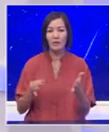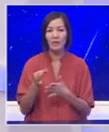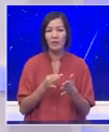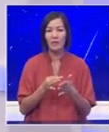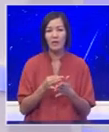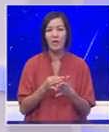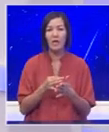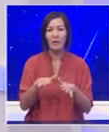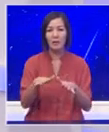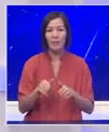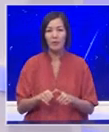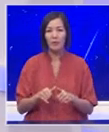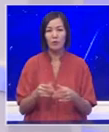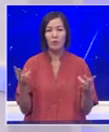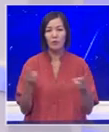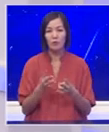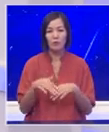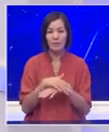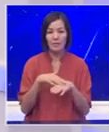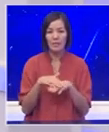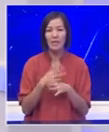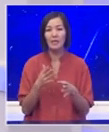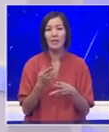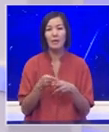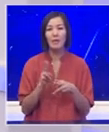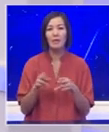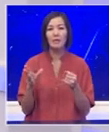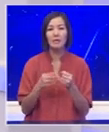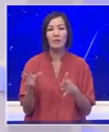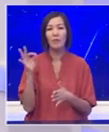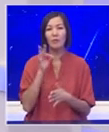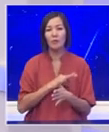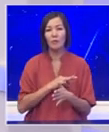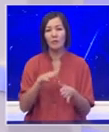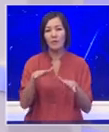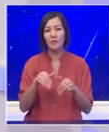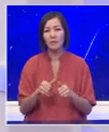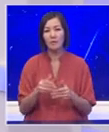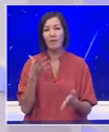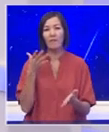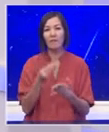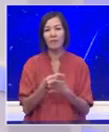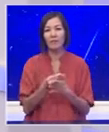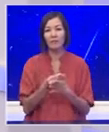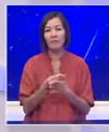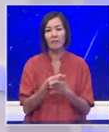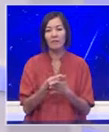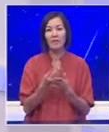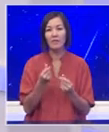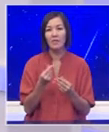изъятию пастбищ для нужд населения при этом земля пользователю за изымаем участок выплачивается определенная компенсация